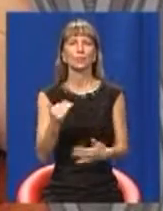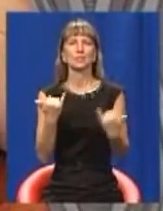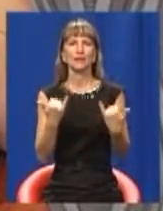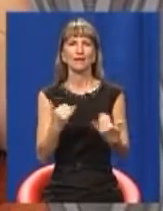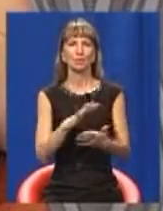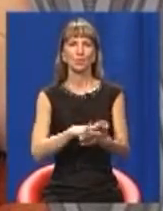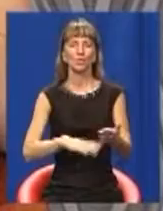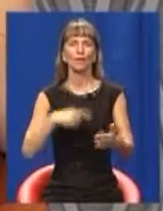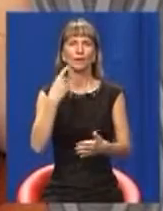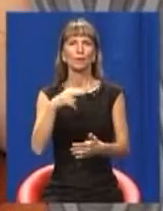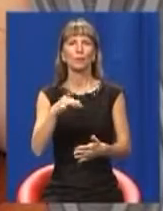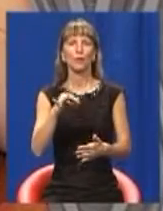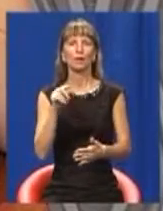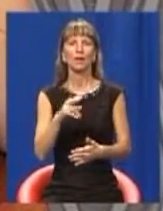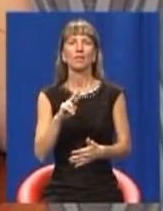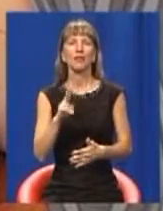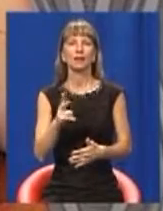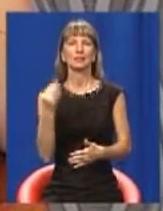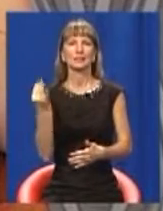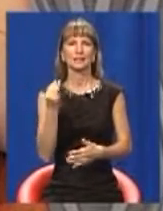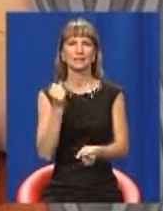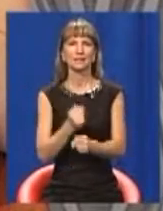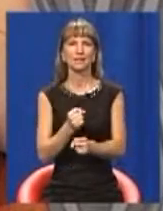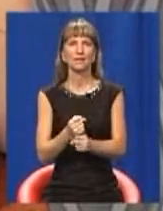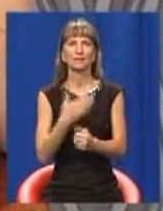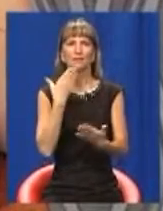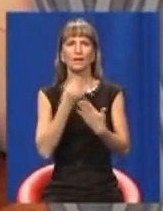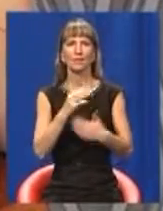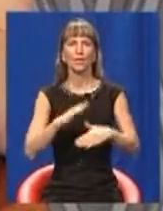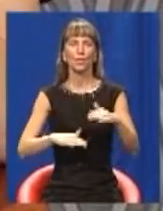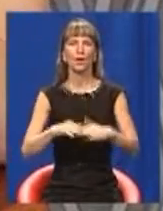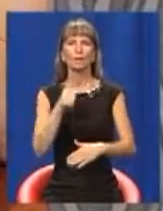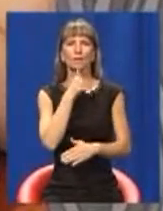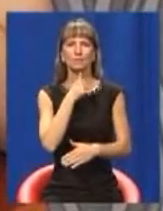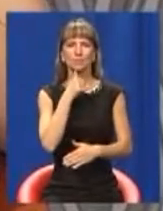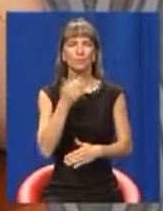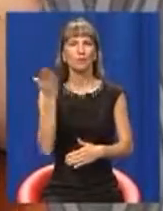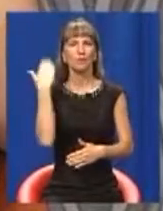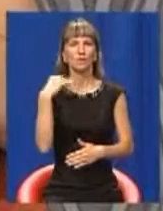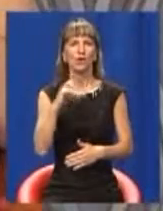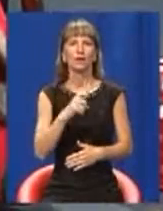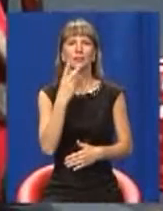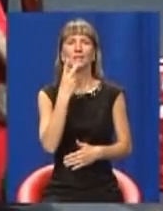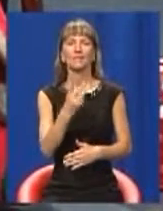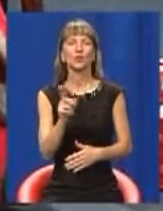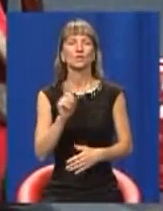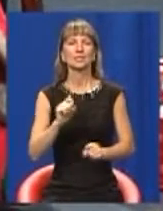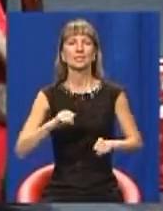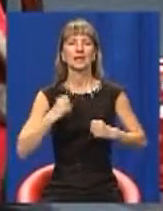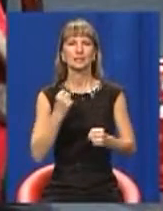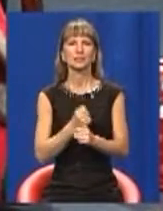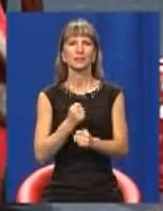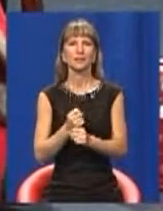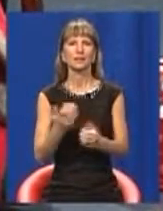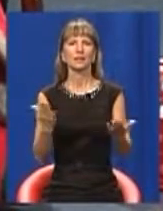з тобою продовжувати говорити про те, як цікаво робити власноруч експерименти. Минулого разу ми з тобою дивилися, там щось намагалися